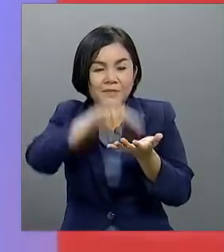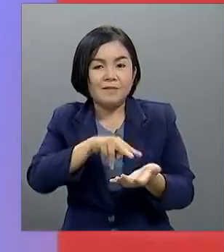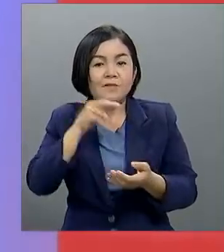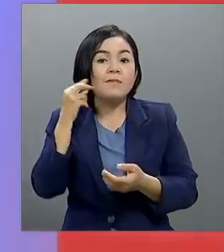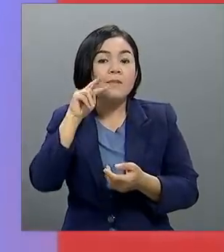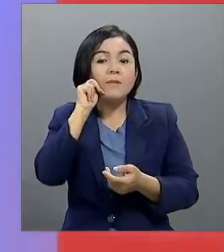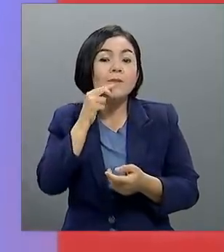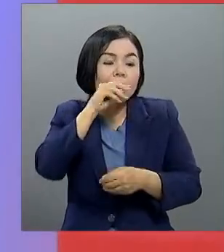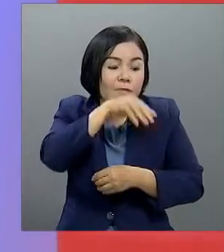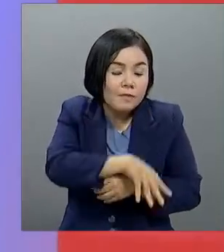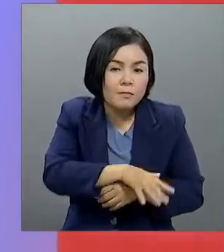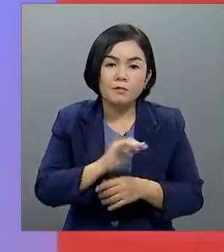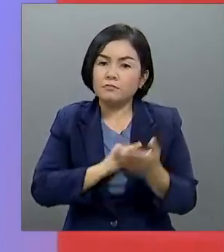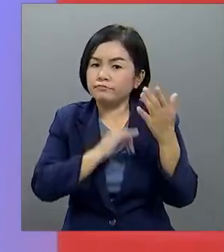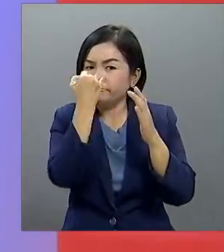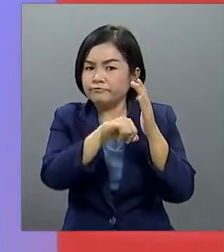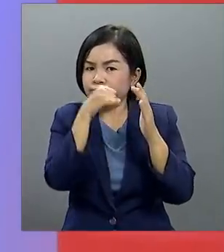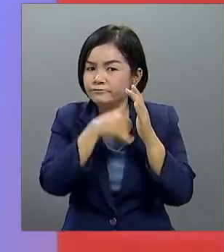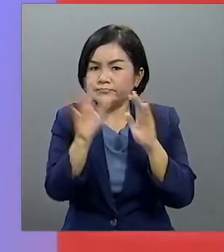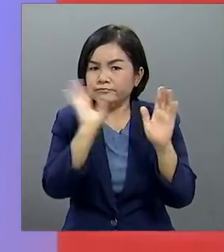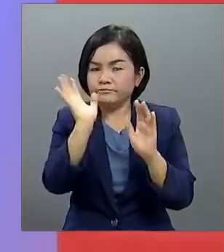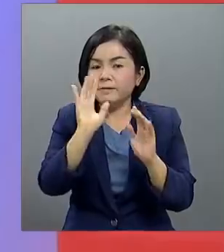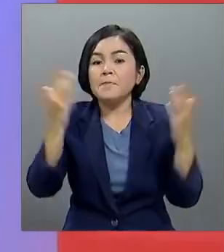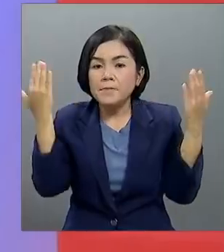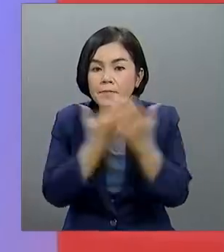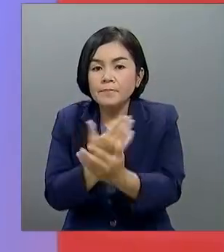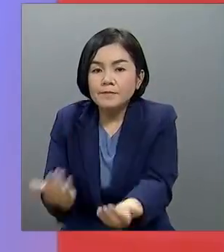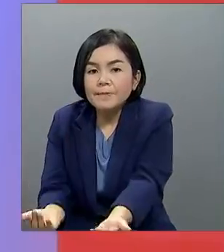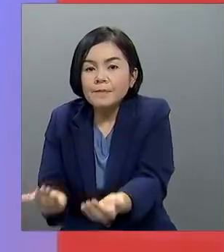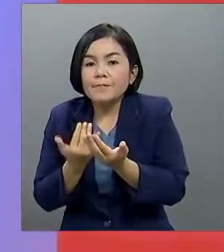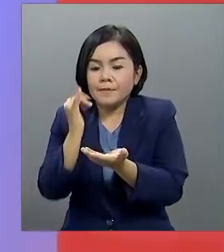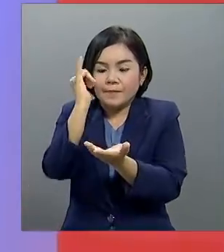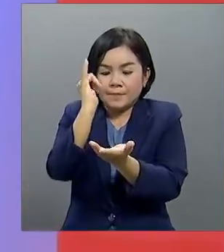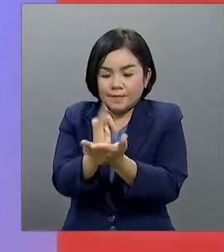แพทย์คือแนะนำให้นอนราบหลังจากนั้นให้ตรวจสอบเรื่องของล